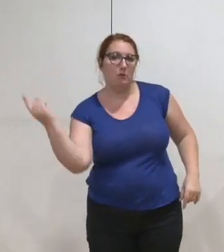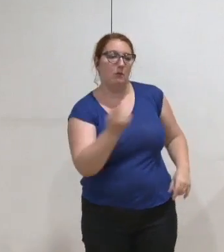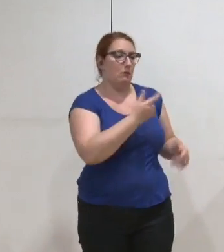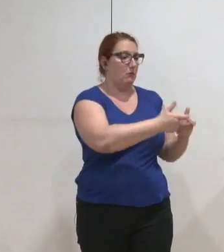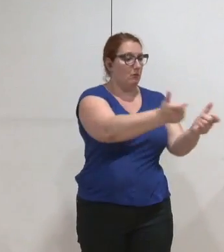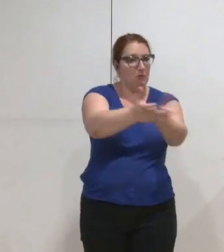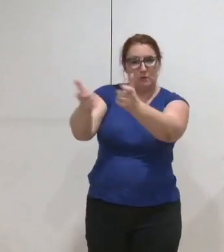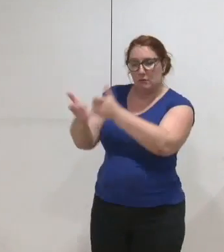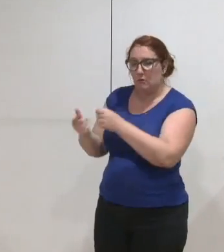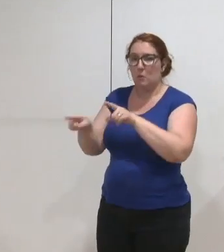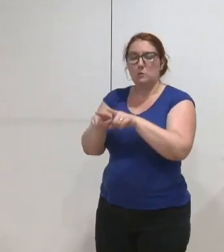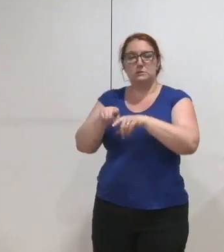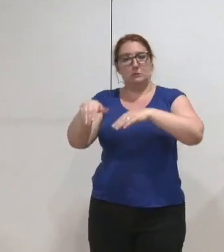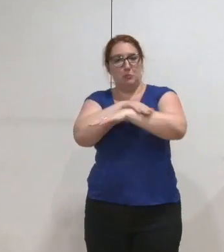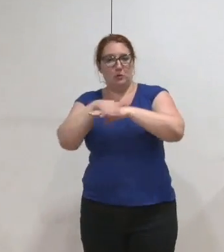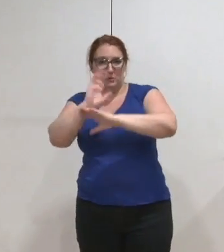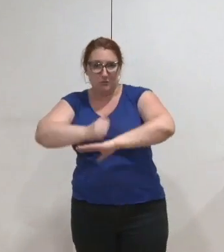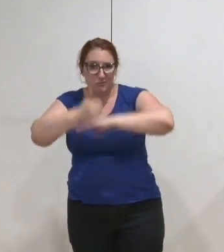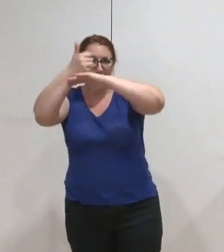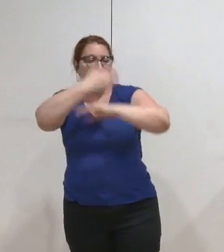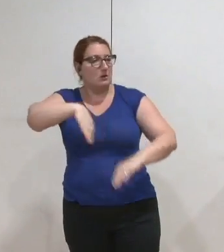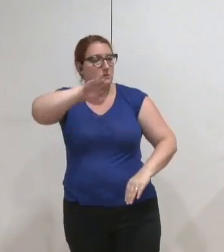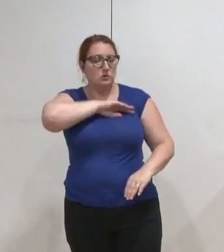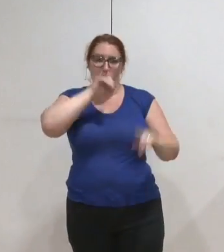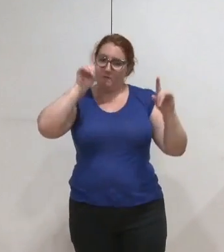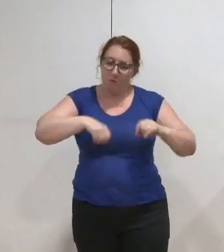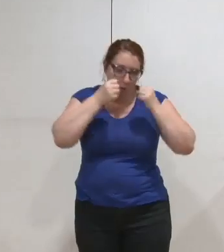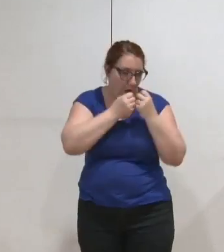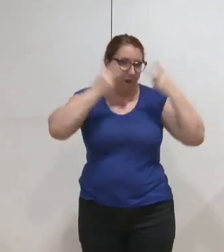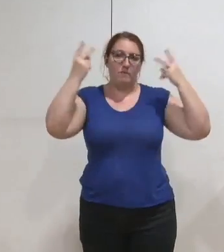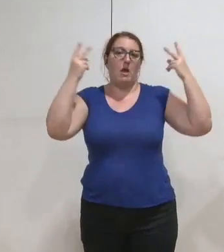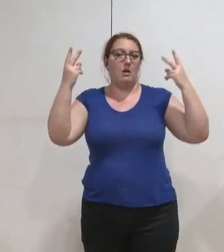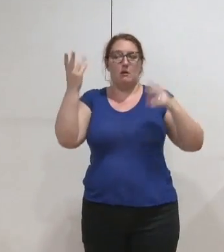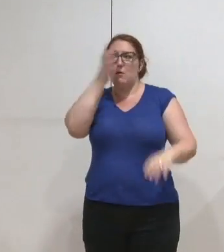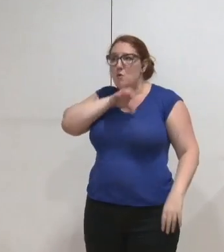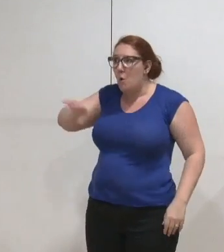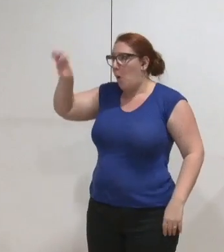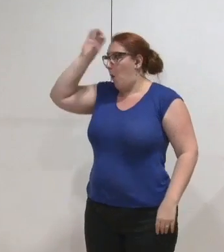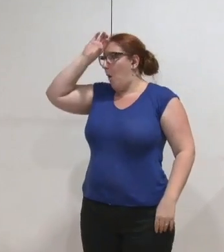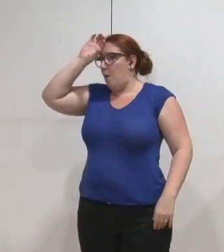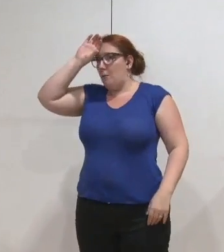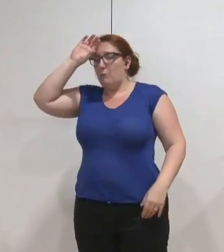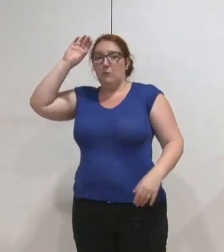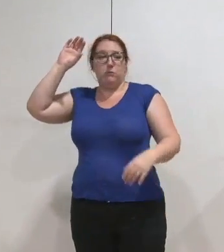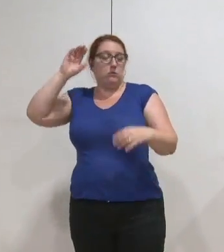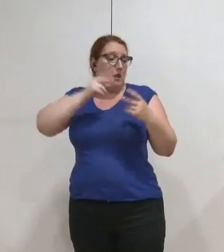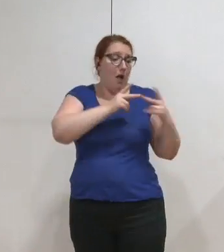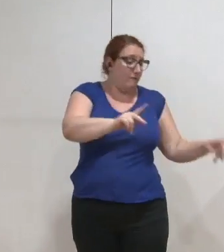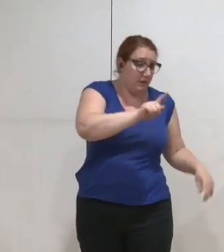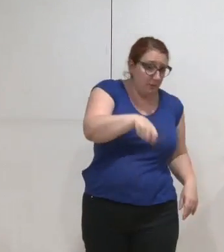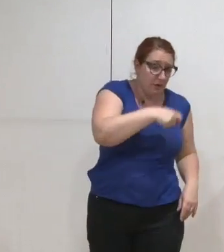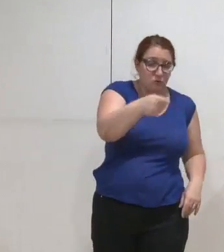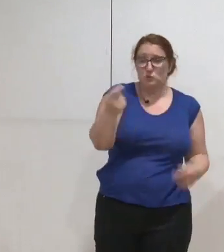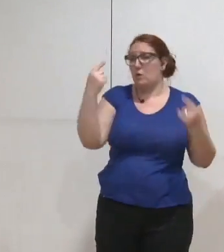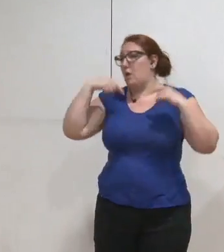responsable politique que ce soit au niveau de l'Europe jusqu'à la la commune évidemment en passant bien sûr par